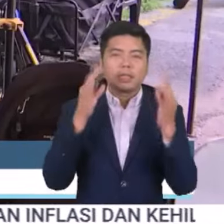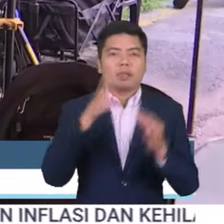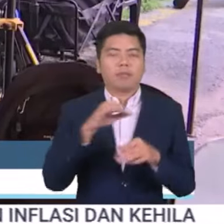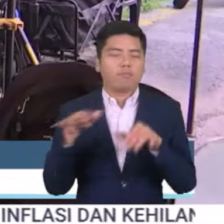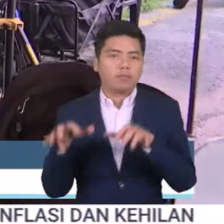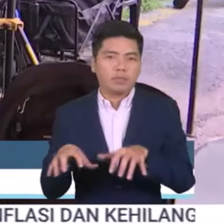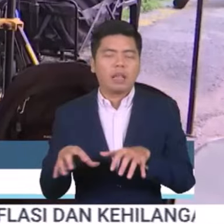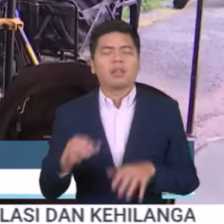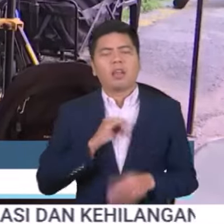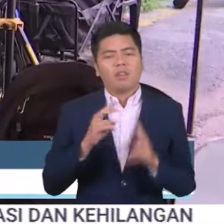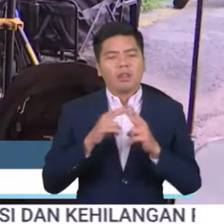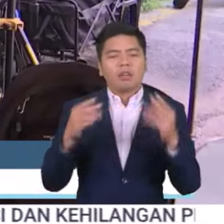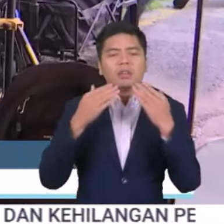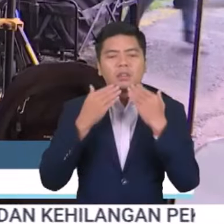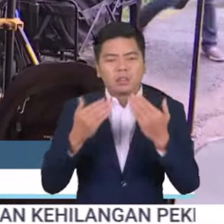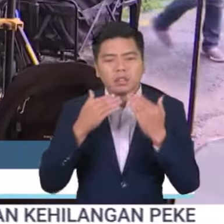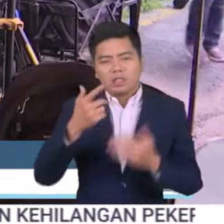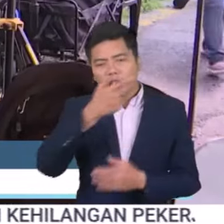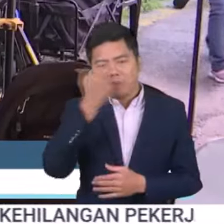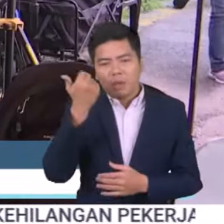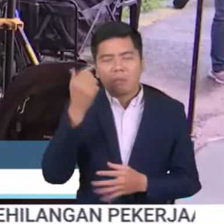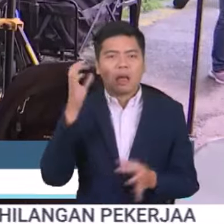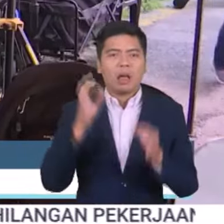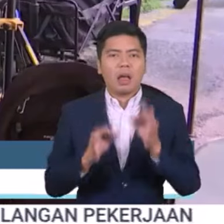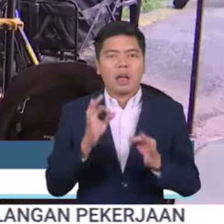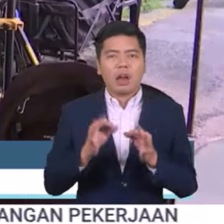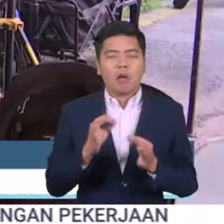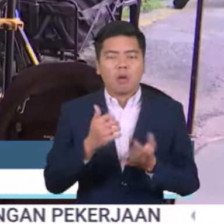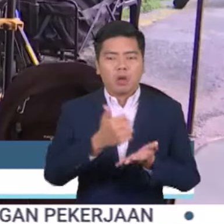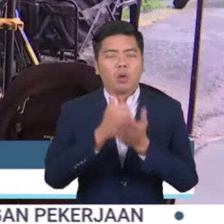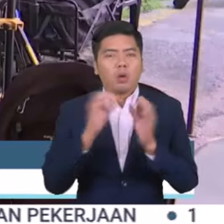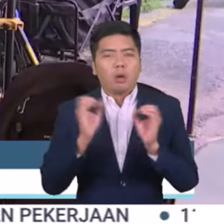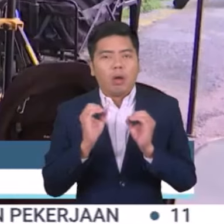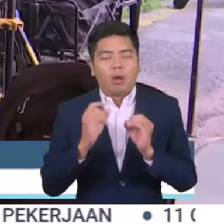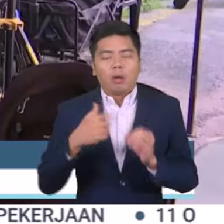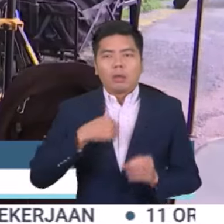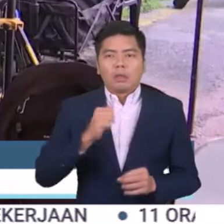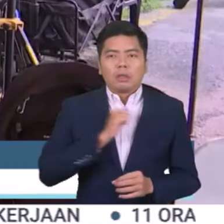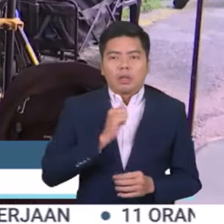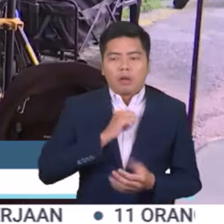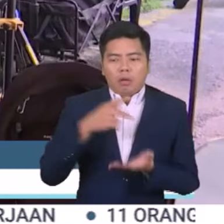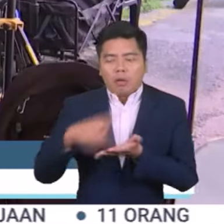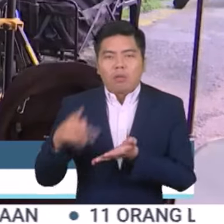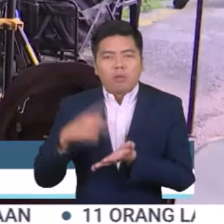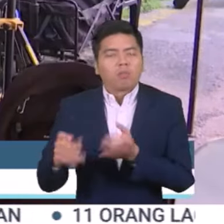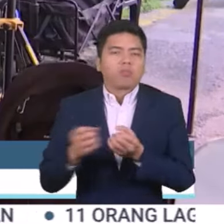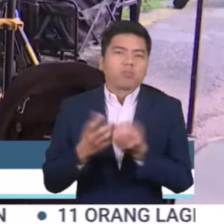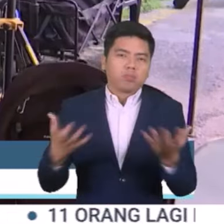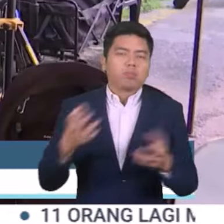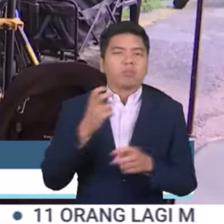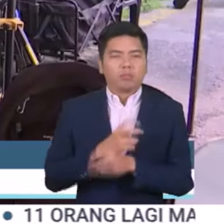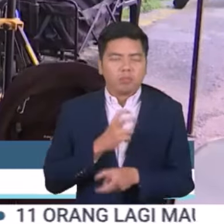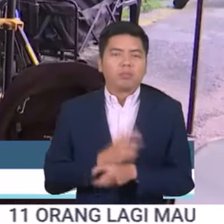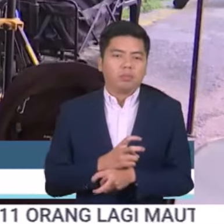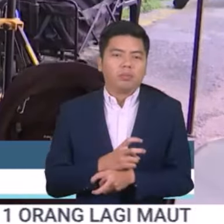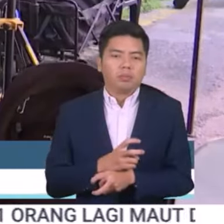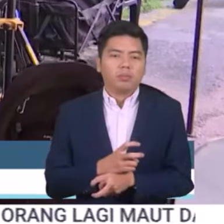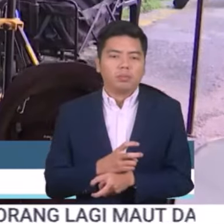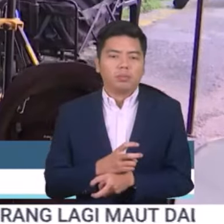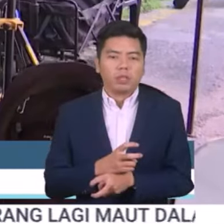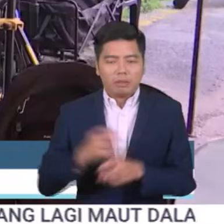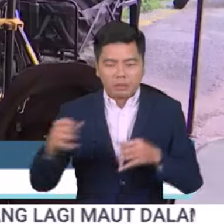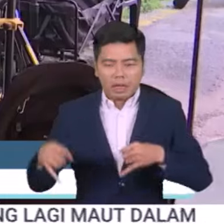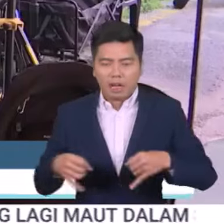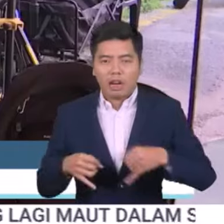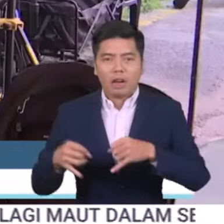lah selalu, sebab kalau tak saya tak dapat ini makanan free ya sendiri ya, tanggung banyak pun susah. Ya, tapi tepi jalan